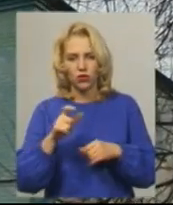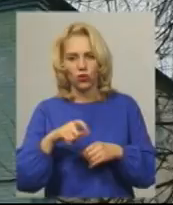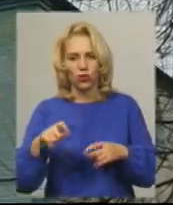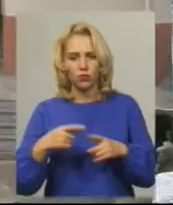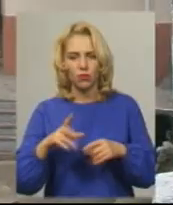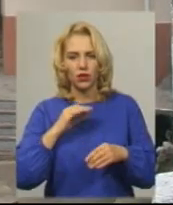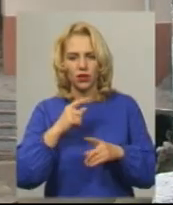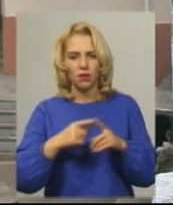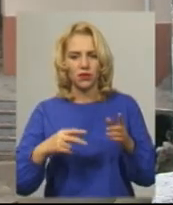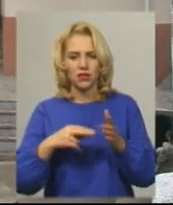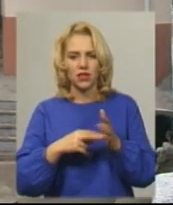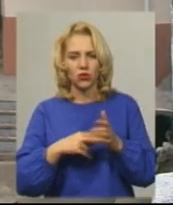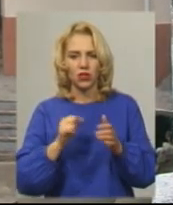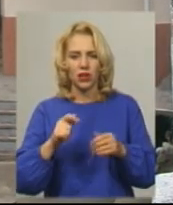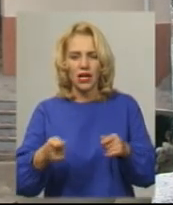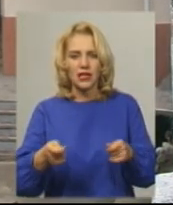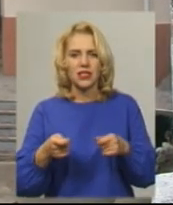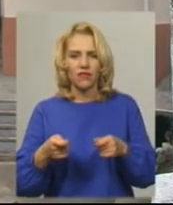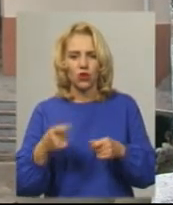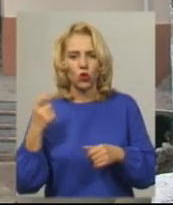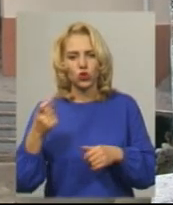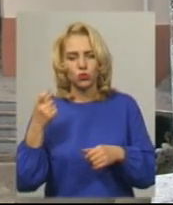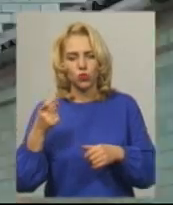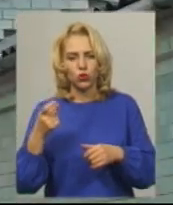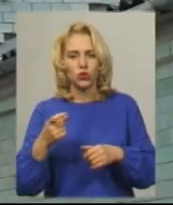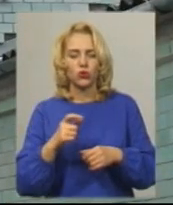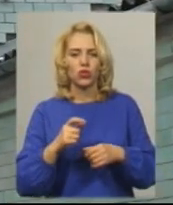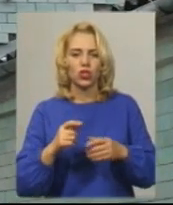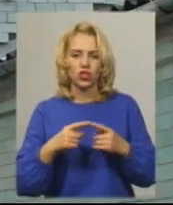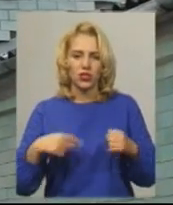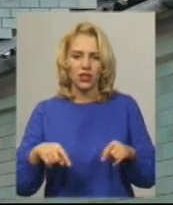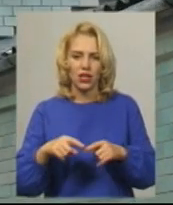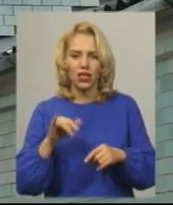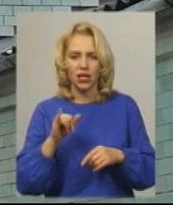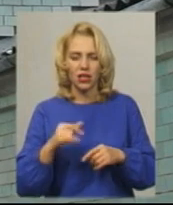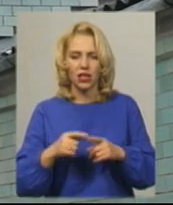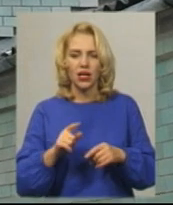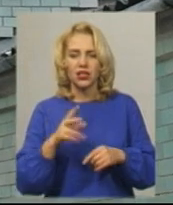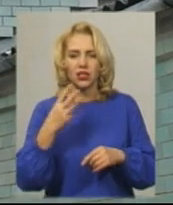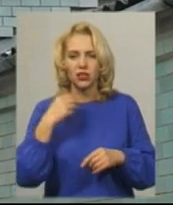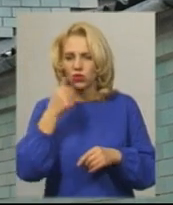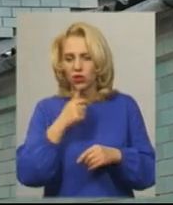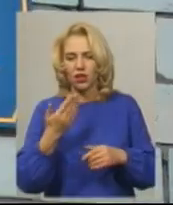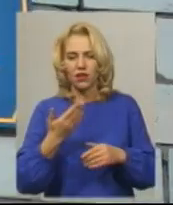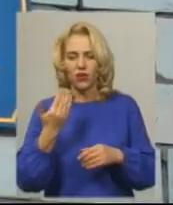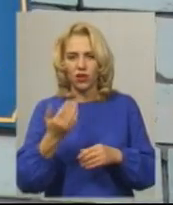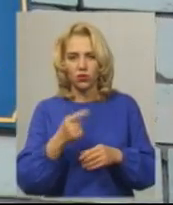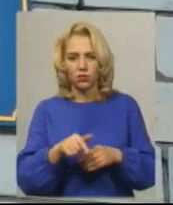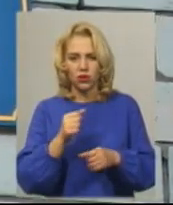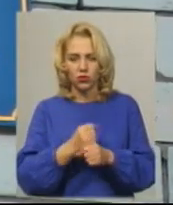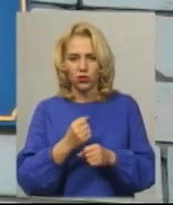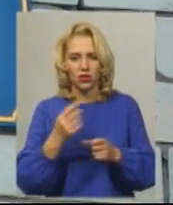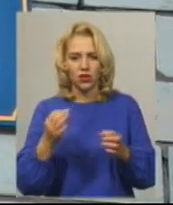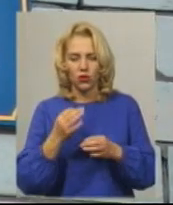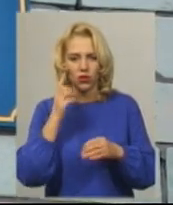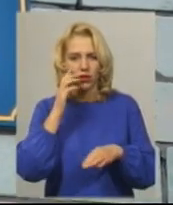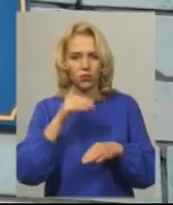інтернатом із господарської частини, а також отримувала ставку як інженер із охорони праці. За 30 років, що вона тут працює, жодного разу з неї не помічав експлуатації